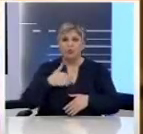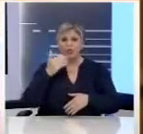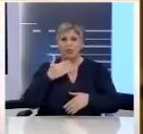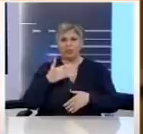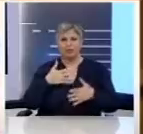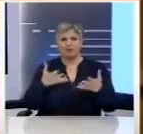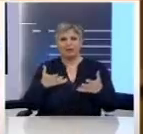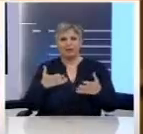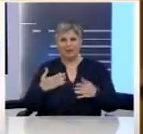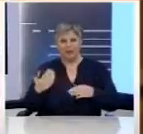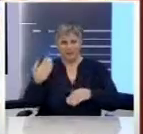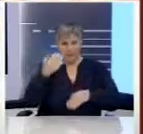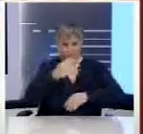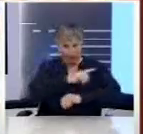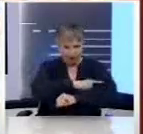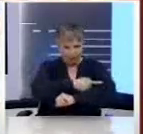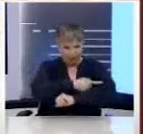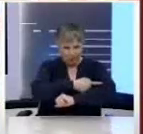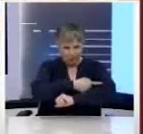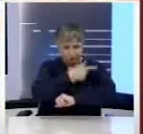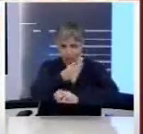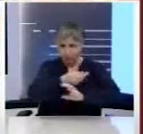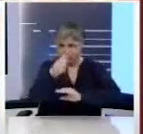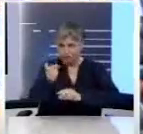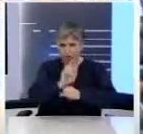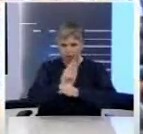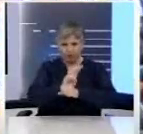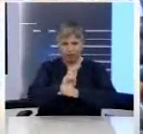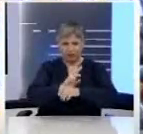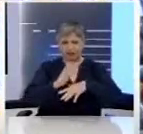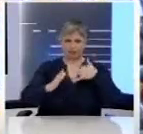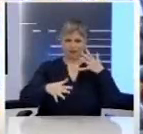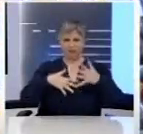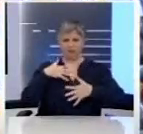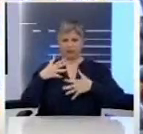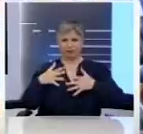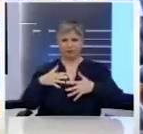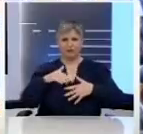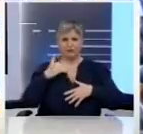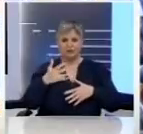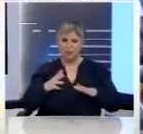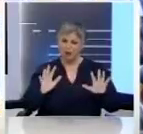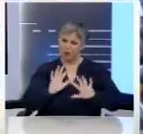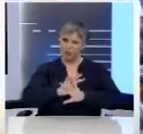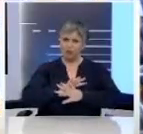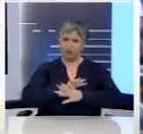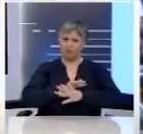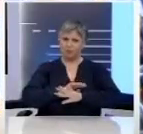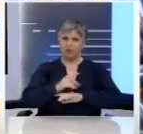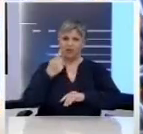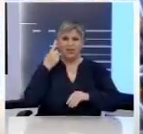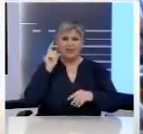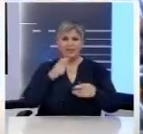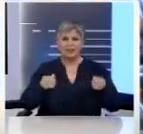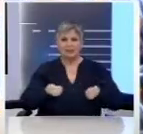αυτοπροσδιορισμού. Έχετε χάσει την μπάλα. Έχετε χάσει την μπάλα. Δεν ξέρετε τι σας γίνεται. Και αποδεικνύετε μέσα από